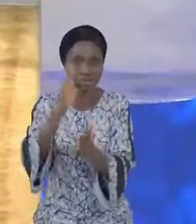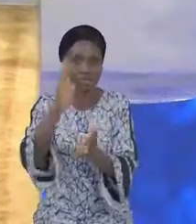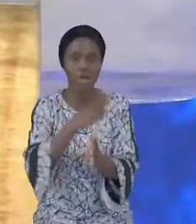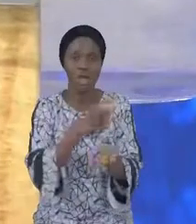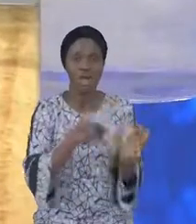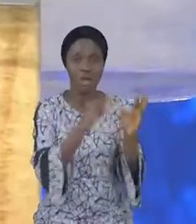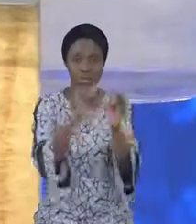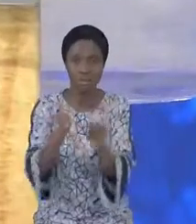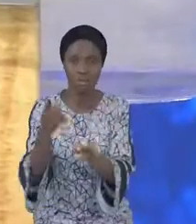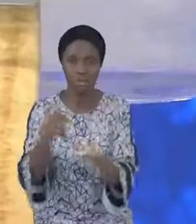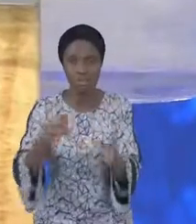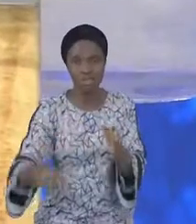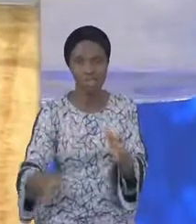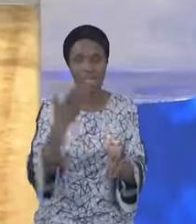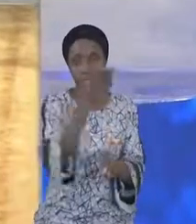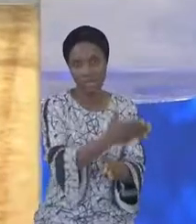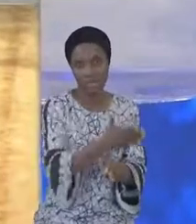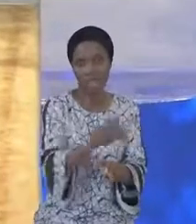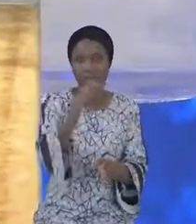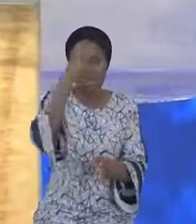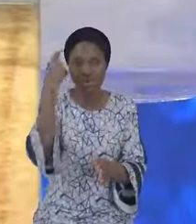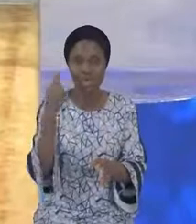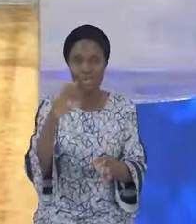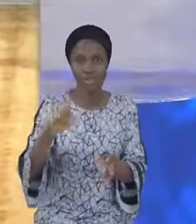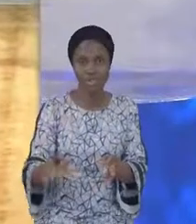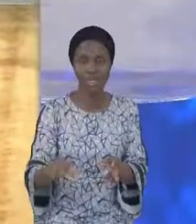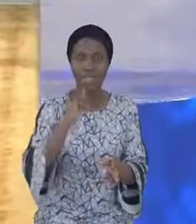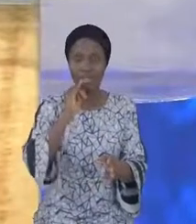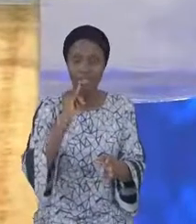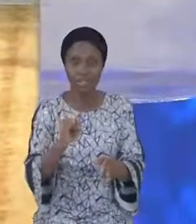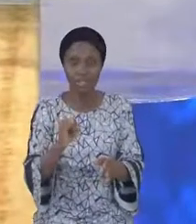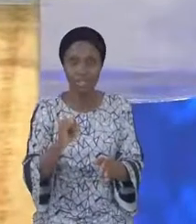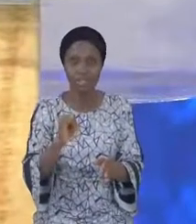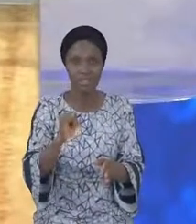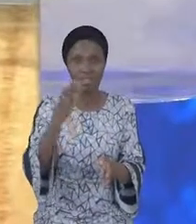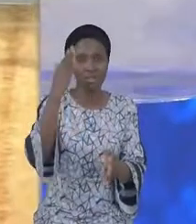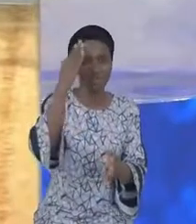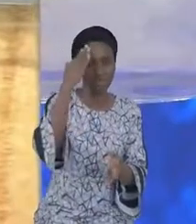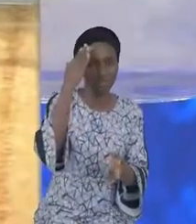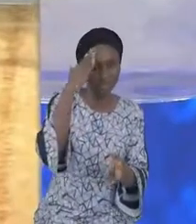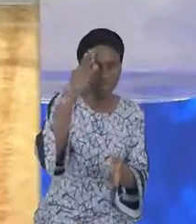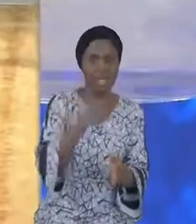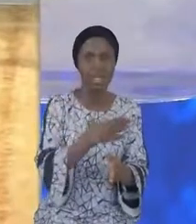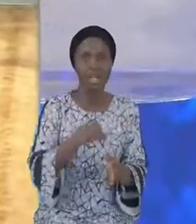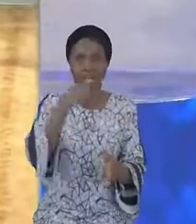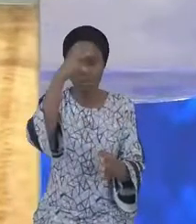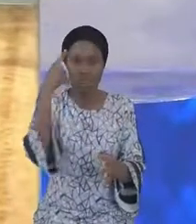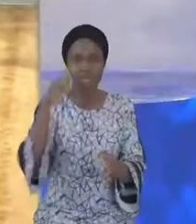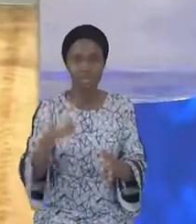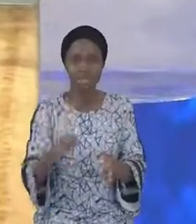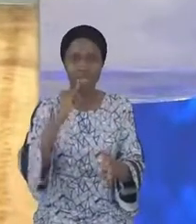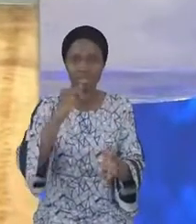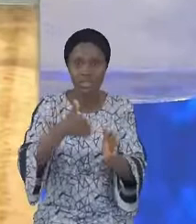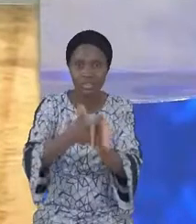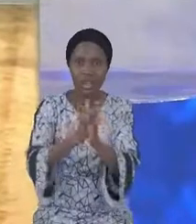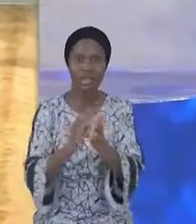connaît rien. Mais parce que l'enfant là, il désire poursuivre ses études, parce que l'enfant reconnaît que oui, je